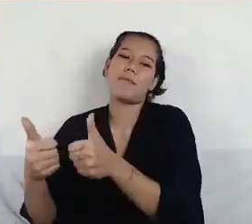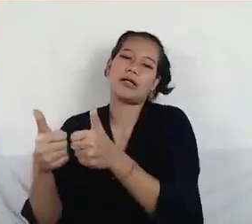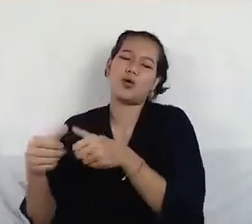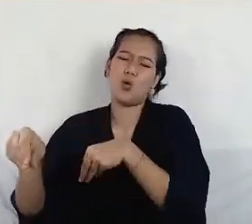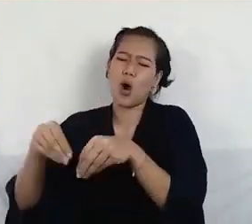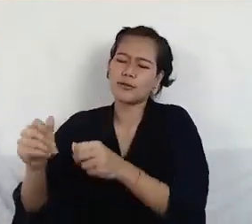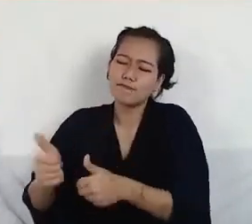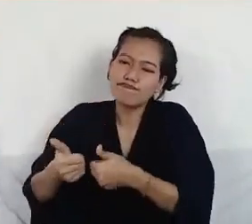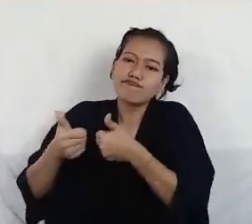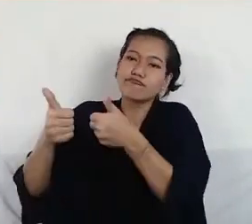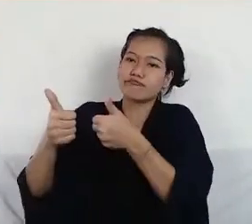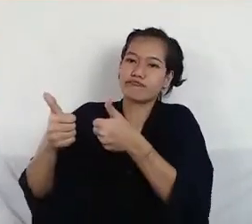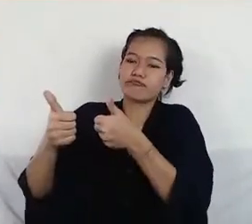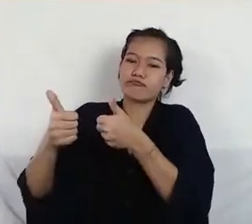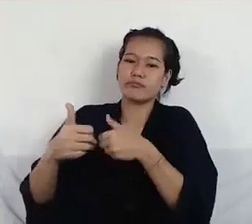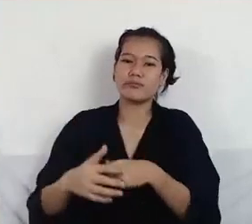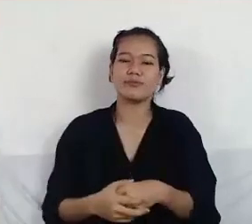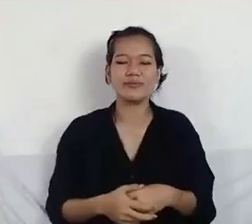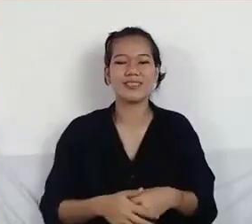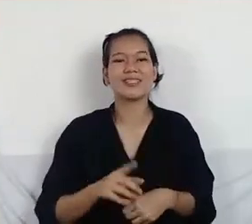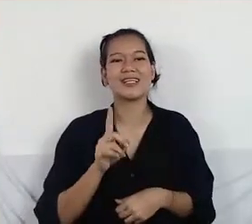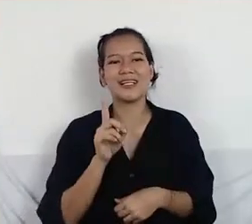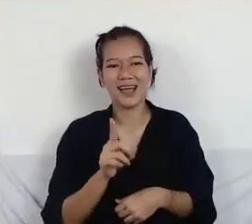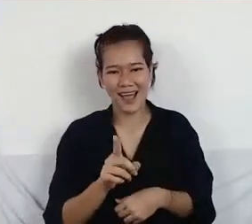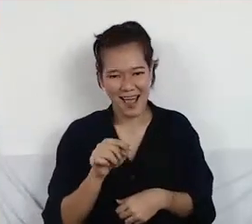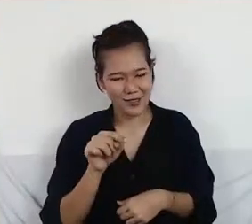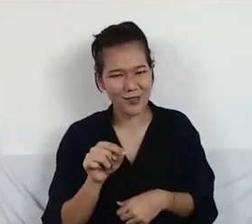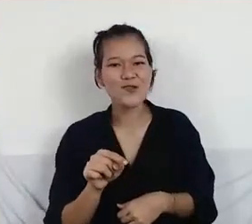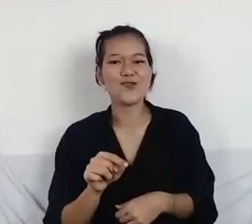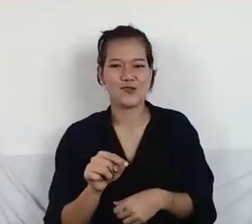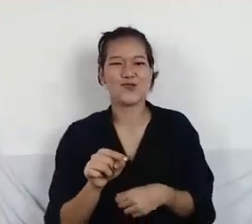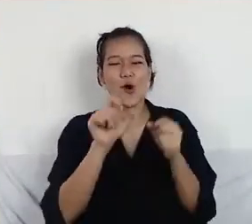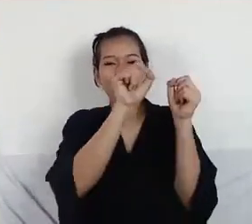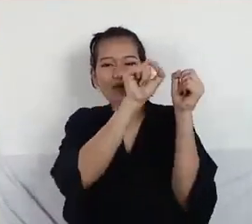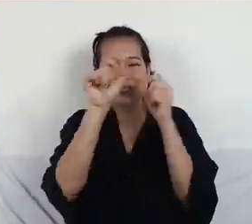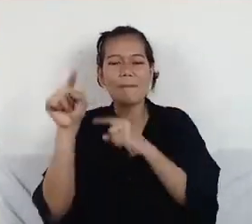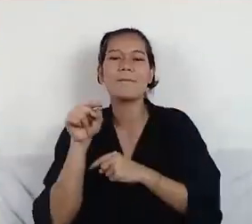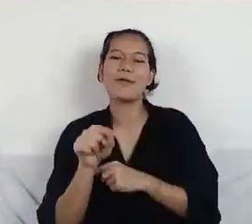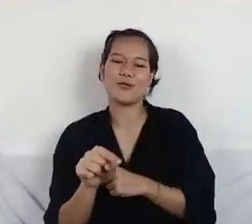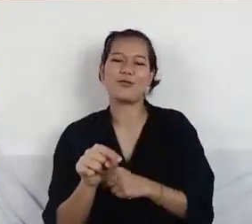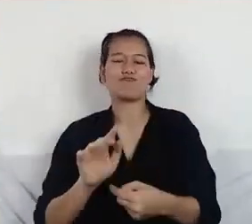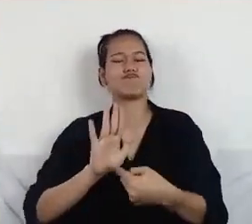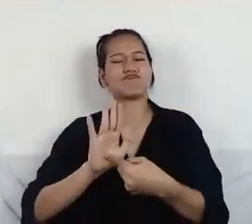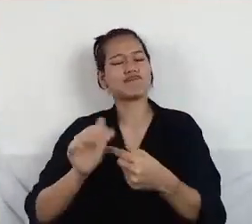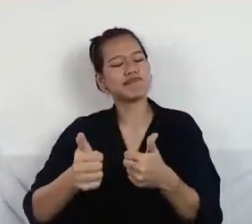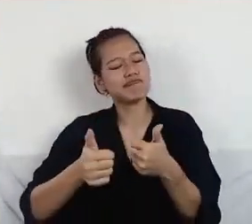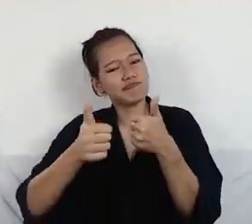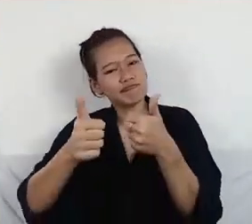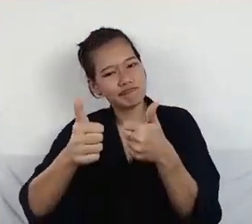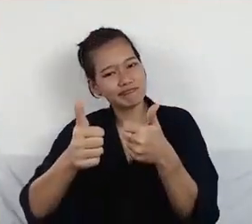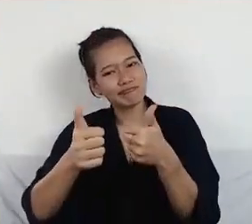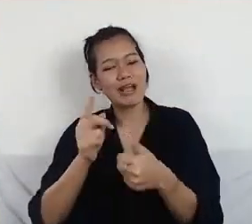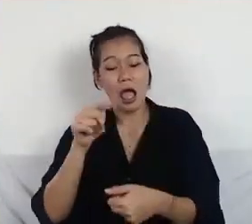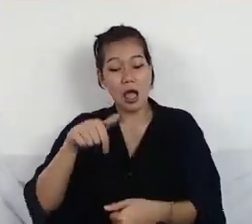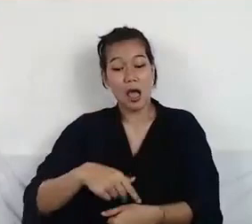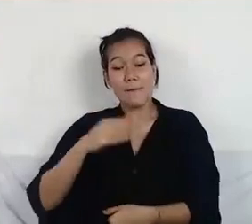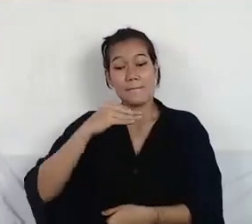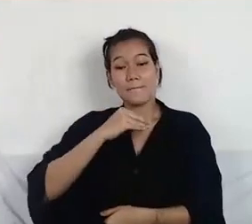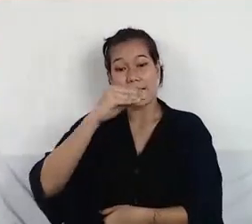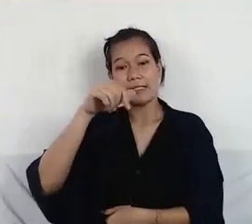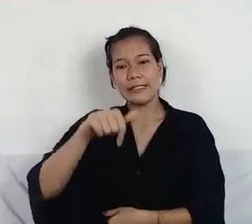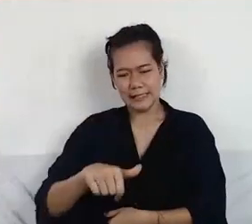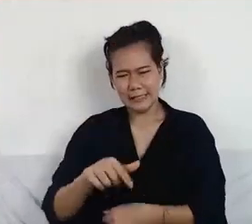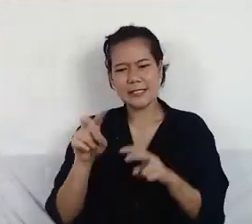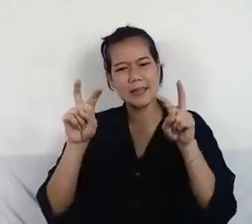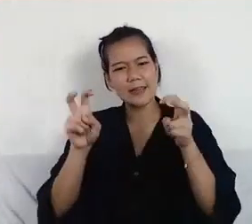kualitasnya. Maka dalam kerangka itulah, saudaraku, maka menjadi indah. Ketika pada pagi hari ini kita juga mengangkat